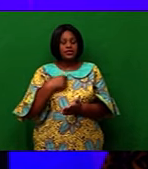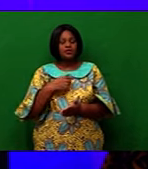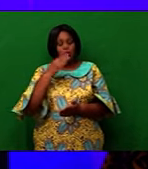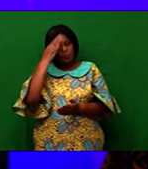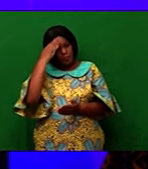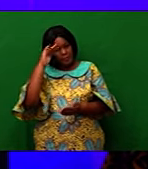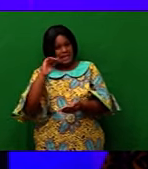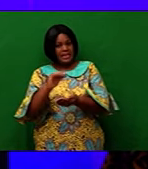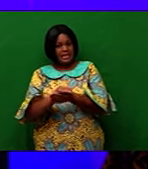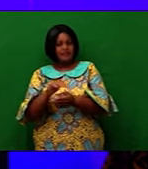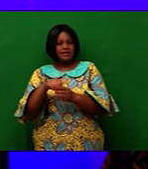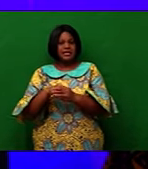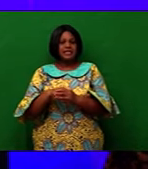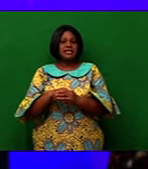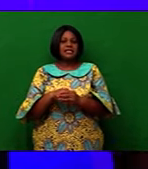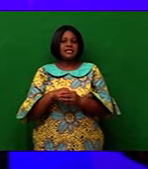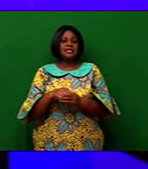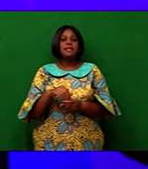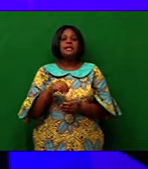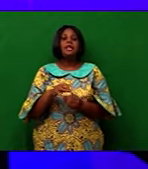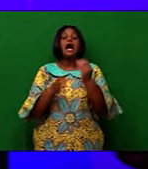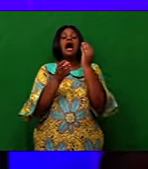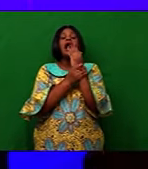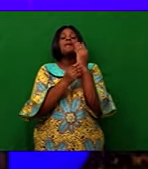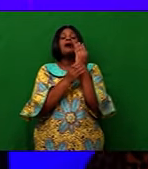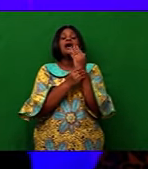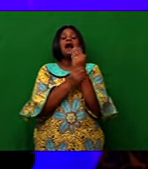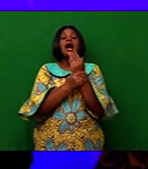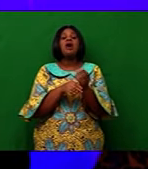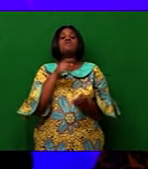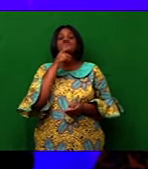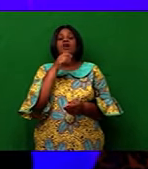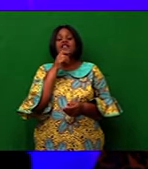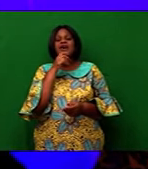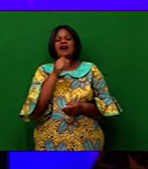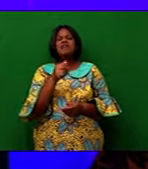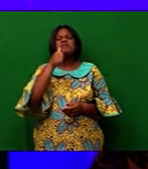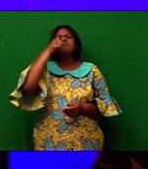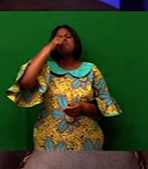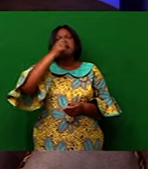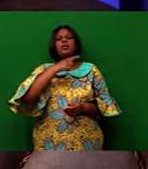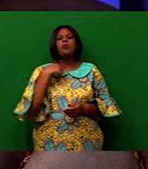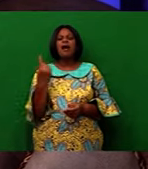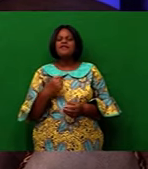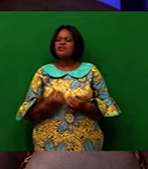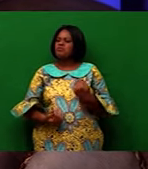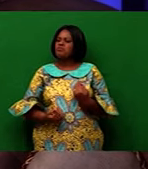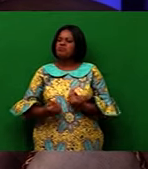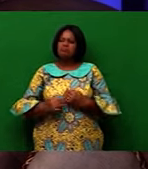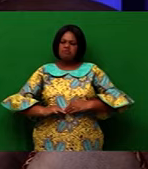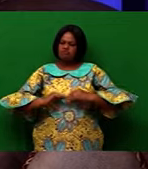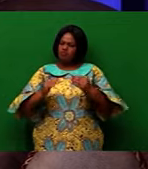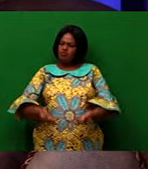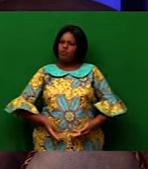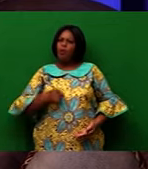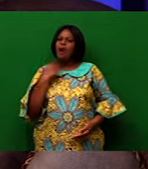vanotenda tinotenda kuna baba vedu vanonzi baba Abrahamu baba ava vakagara makore nomukadzi wavo vasina mwana mudikani